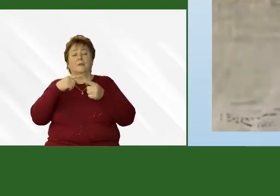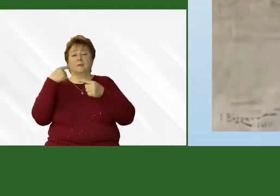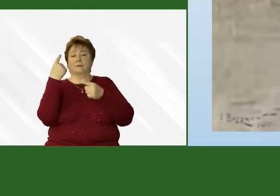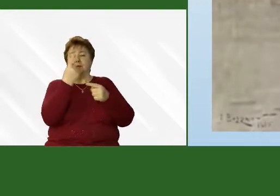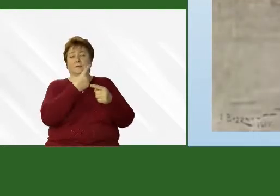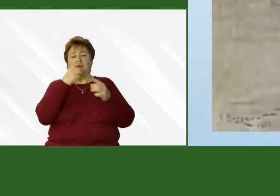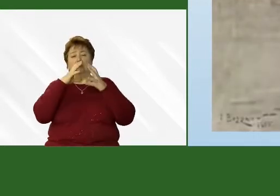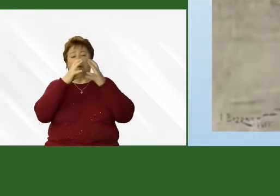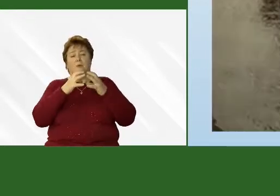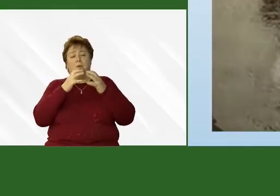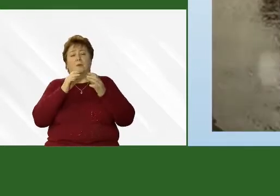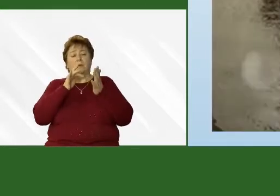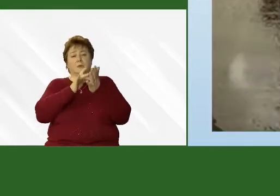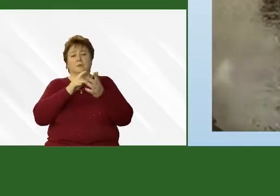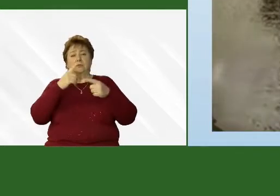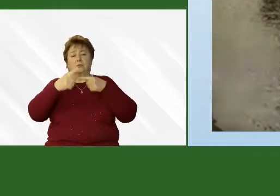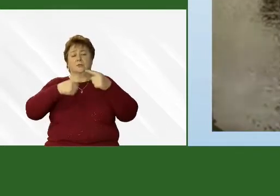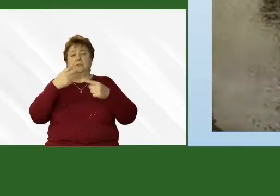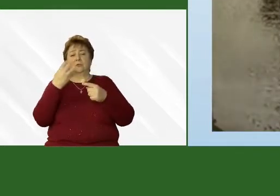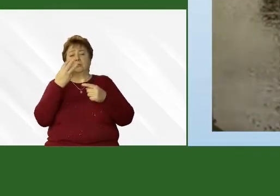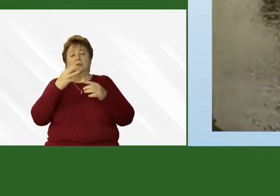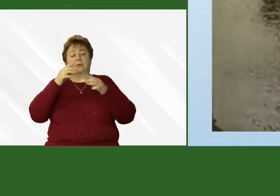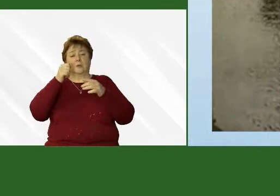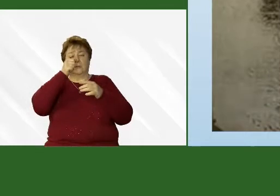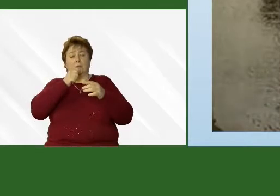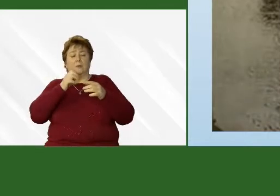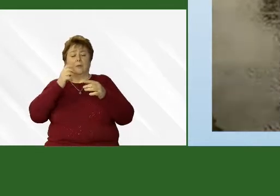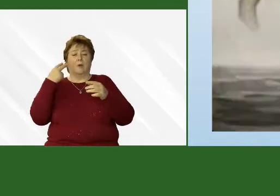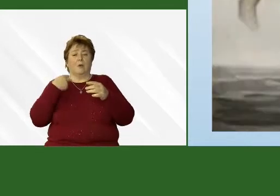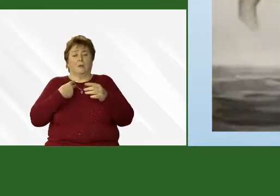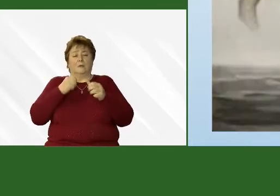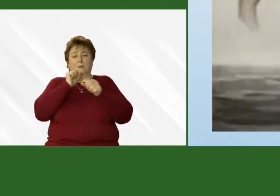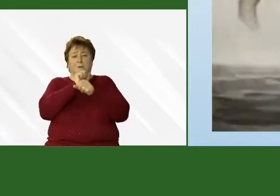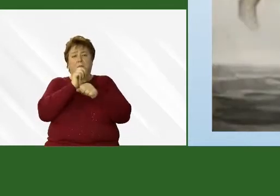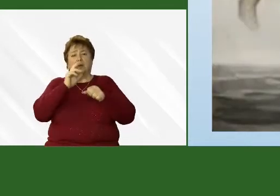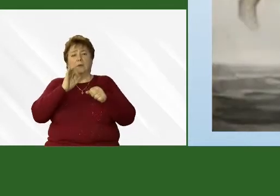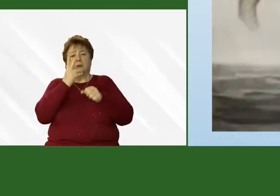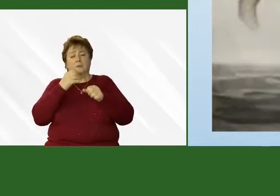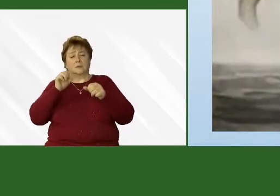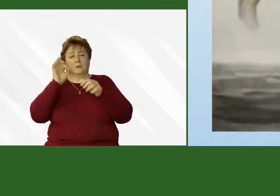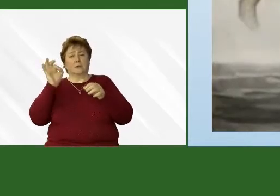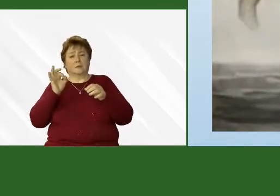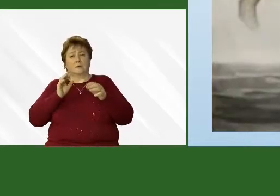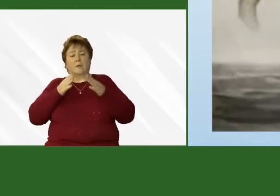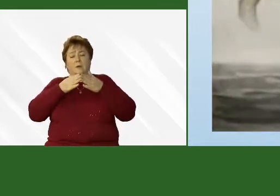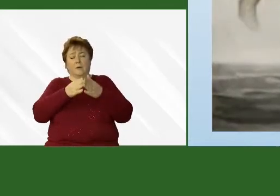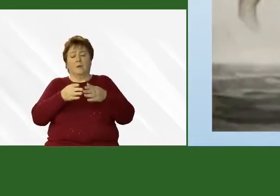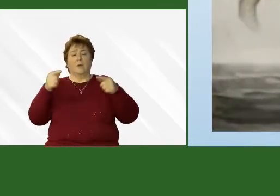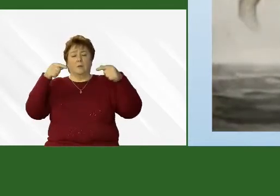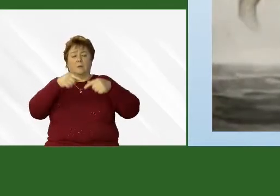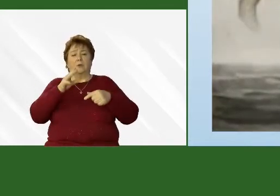кругосветную экспедицию. Через три месяца, сделав остановки в Англии и на Канарских островах, корабли прибыли